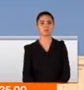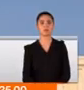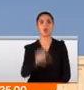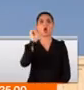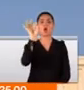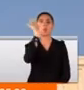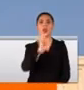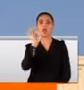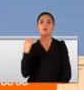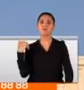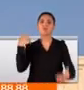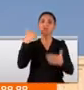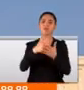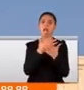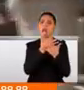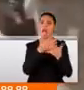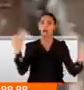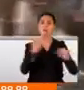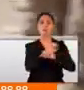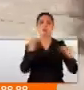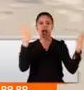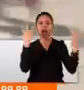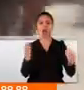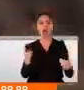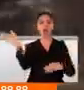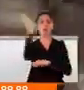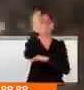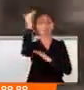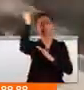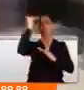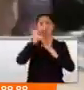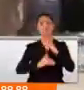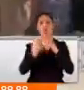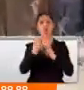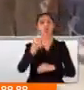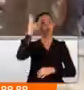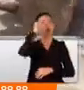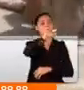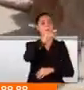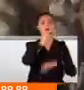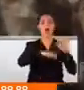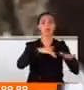11 Eylül'den bu yana en büyük kayıplarından birini veren bayrakların yarıya indiği Amerika'nın atacağı